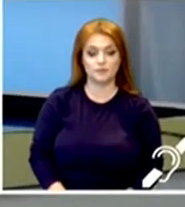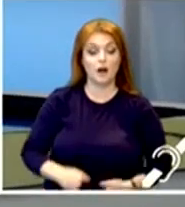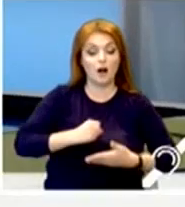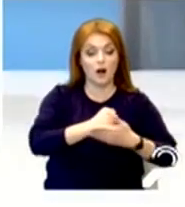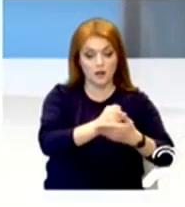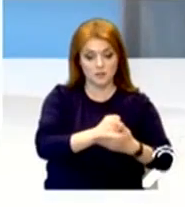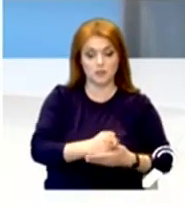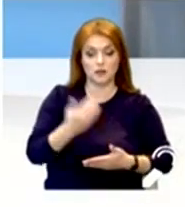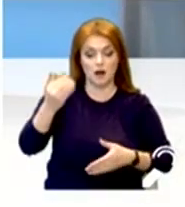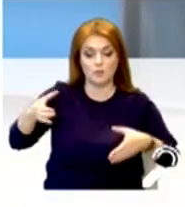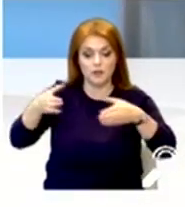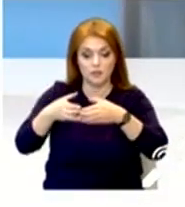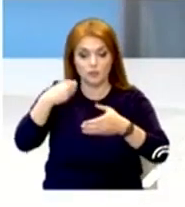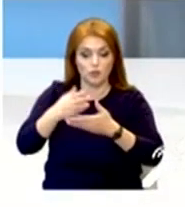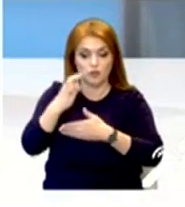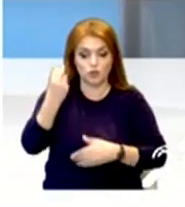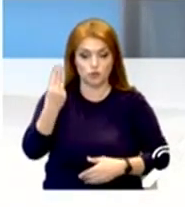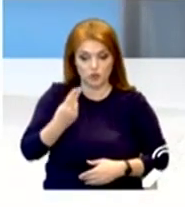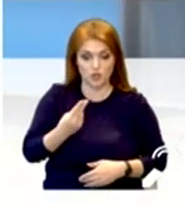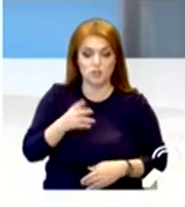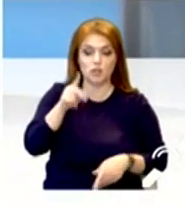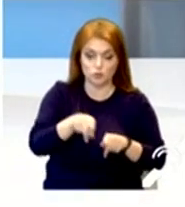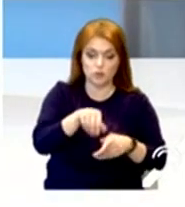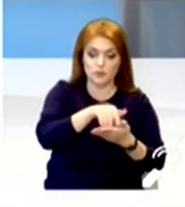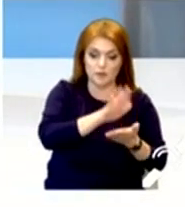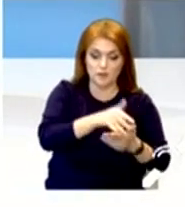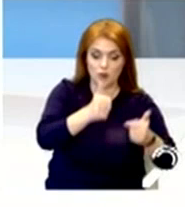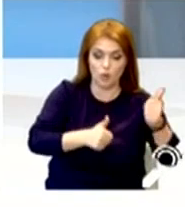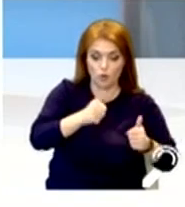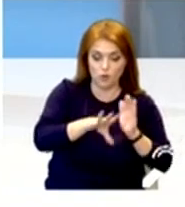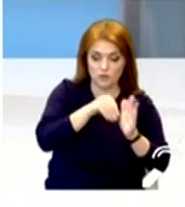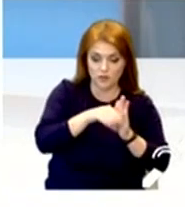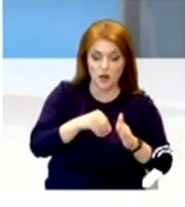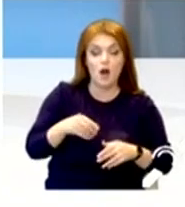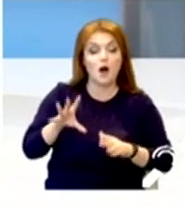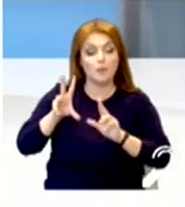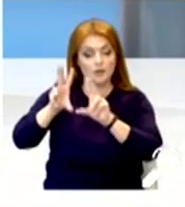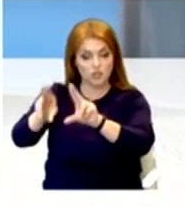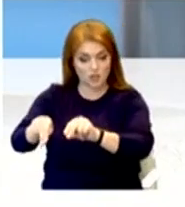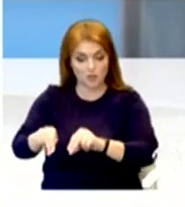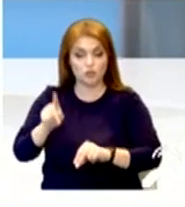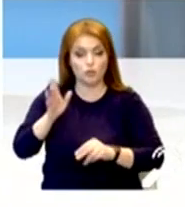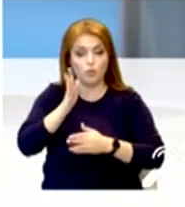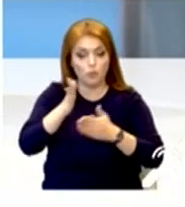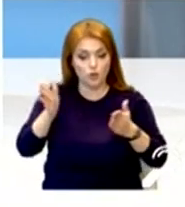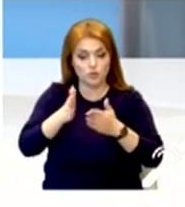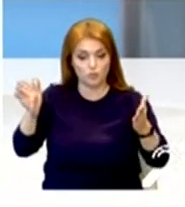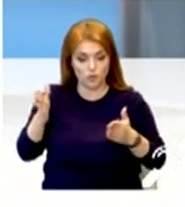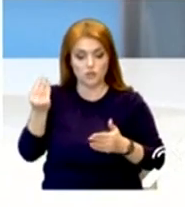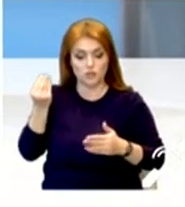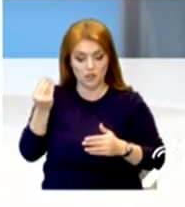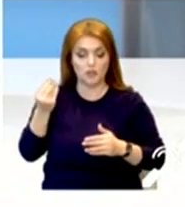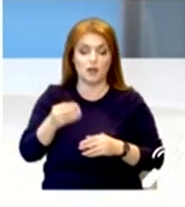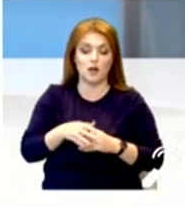Iar candidatul PSRM la fotoliul de primar general al Chișinăului promite să investească în proiecte sociale. Într-o conferință de